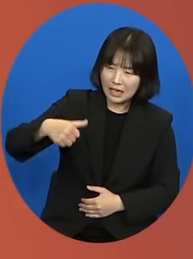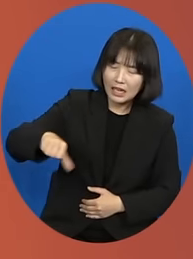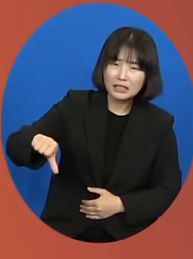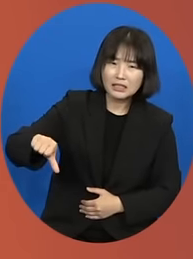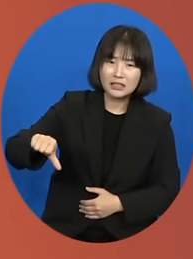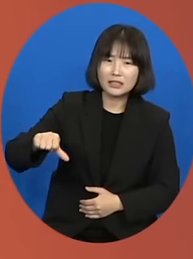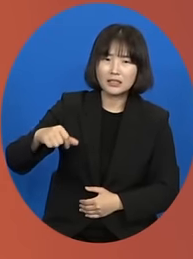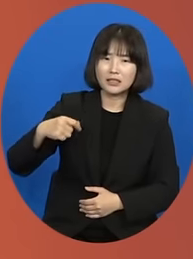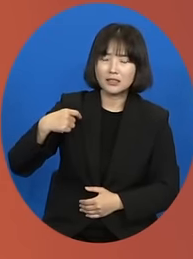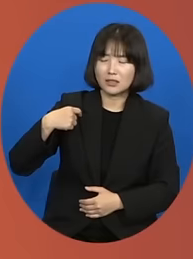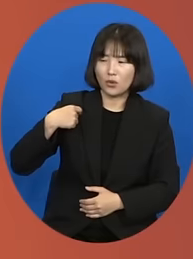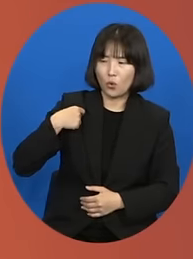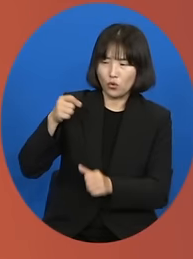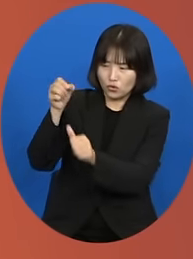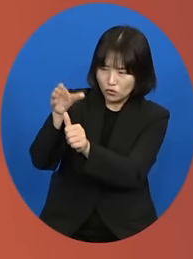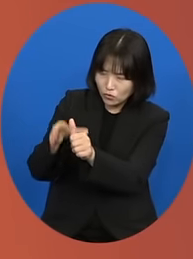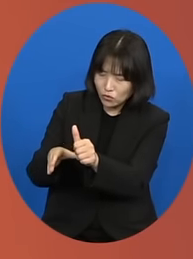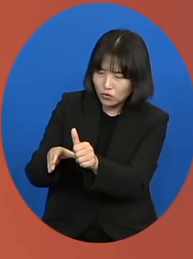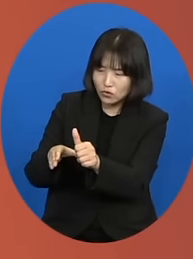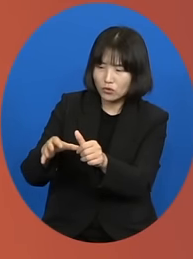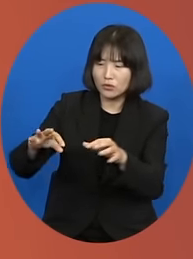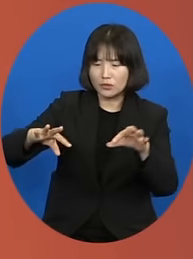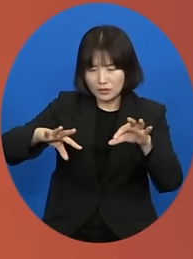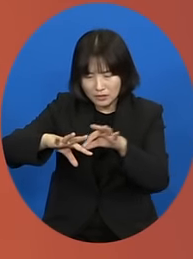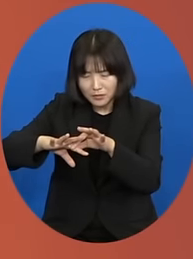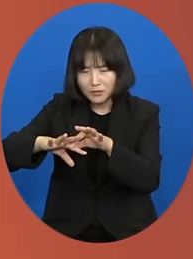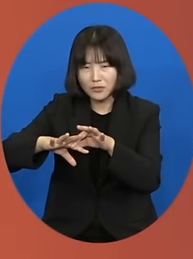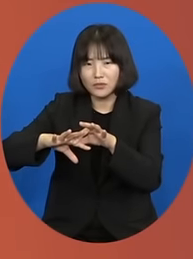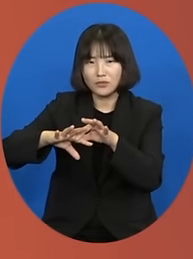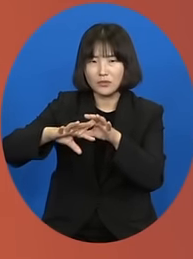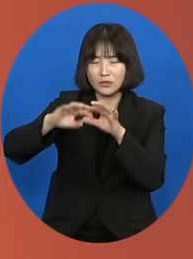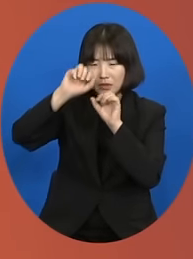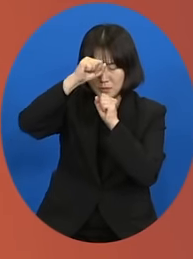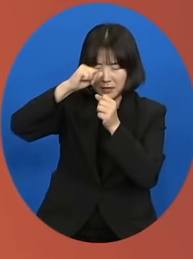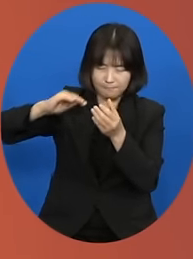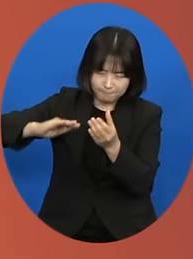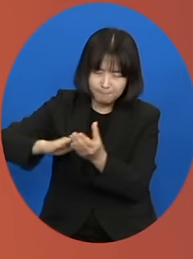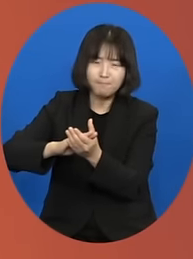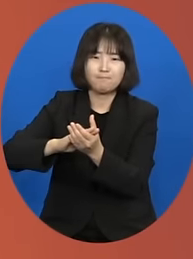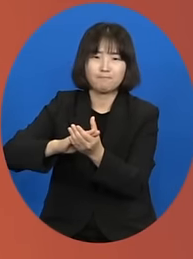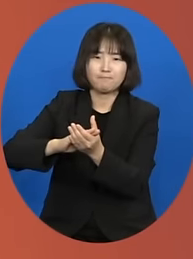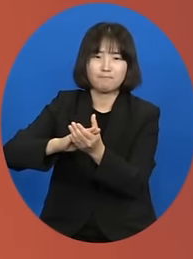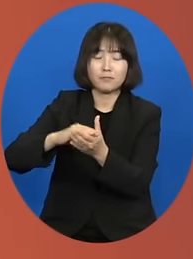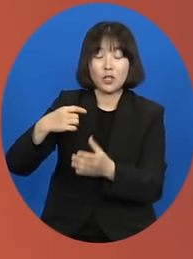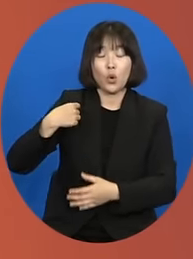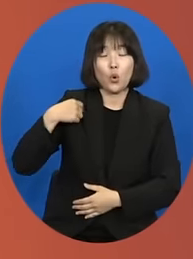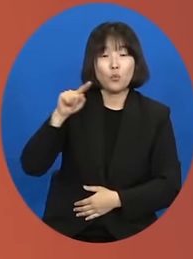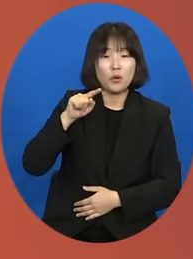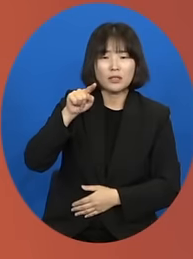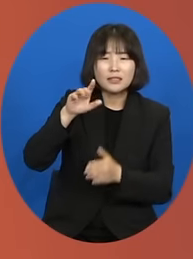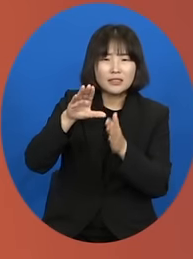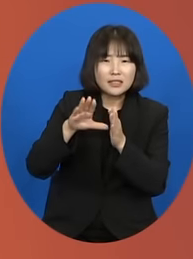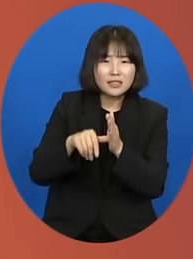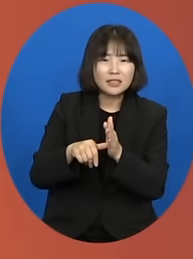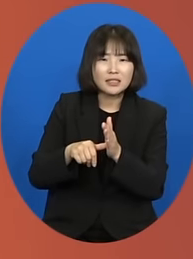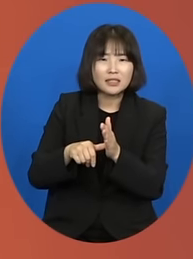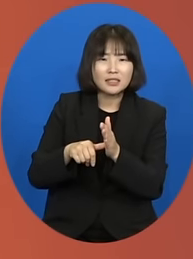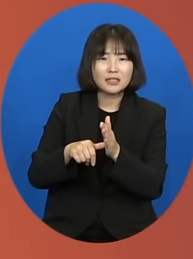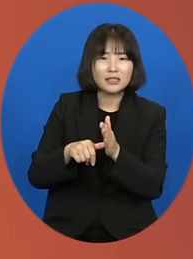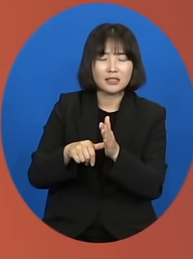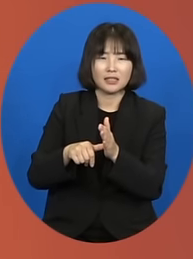끼웁니다. 신발을 신기웁니다. 여러분, 옷은 그 당시 신분을 상징하죠. 여러분, 우리가 잘 알고